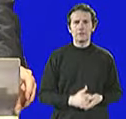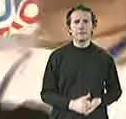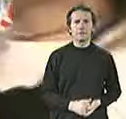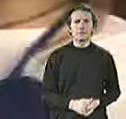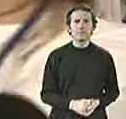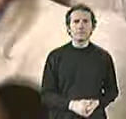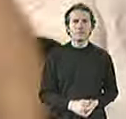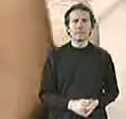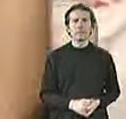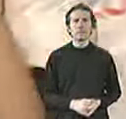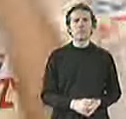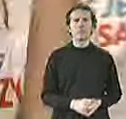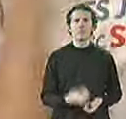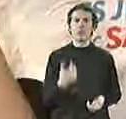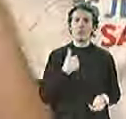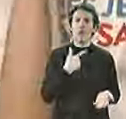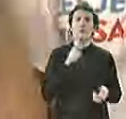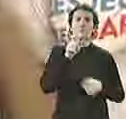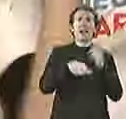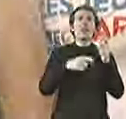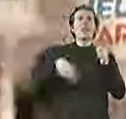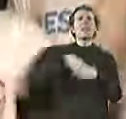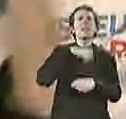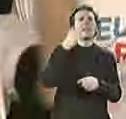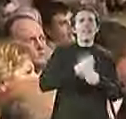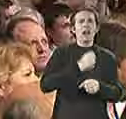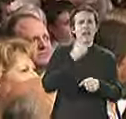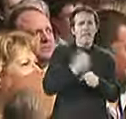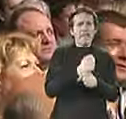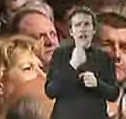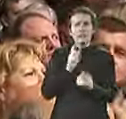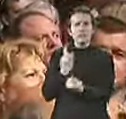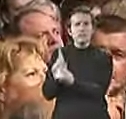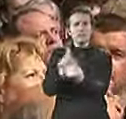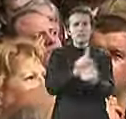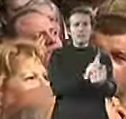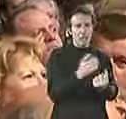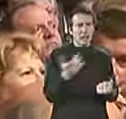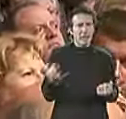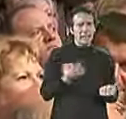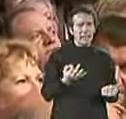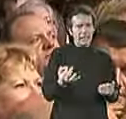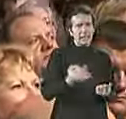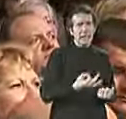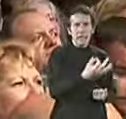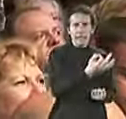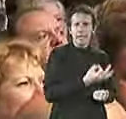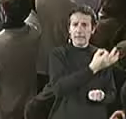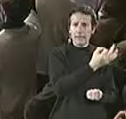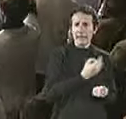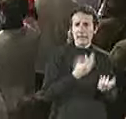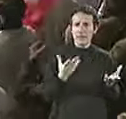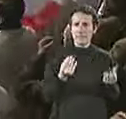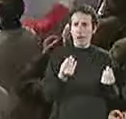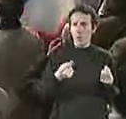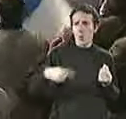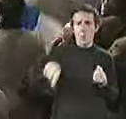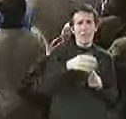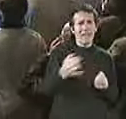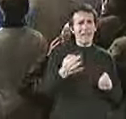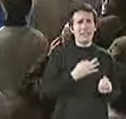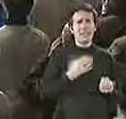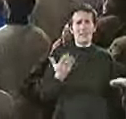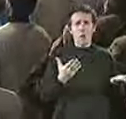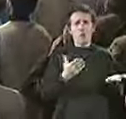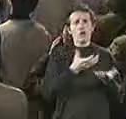Quand je vais à la rencontre des travailleurs, j'entends ce que vous me dites. Ils me disent, vous avez